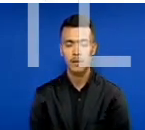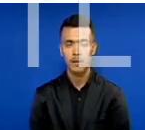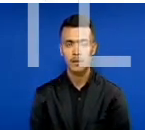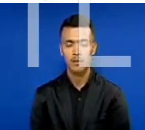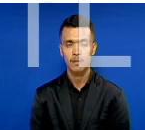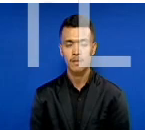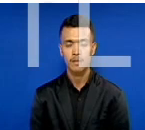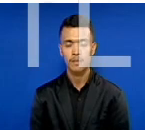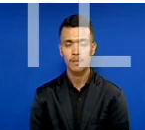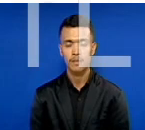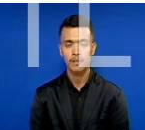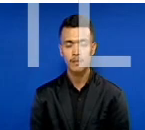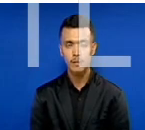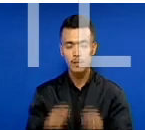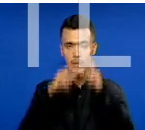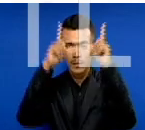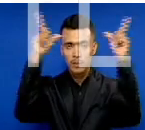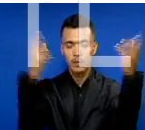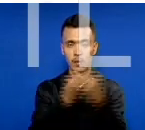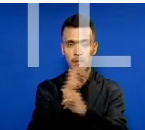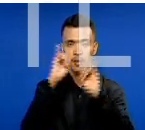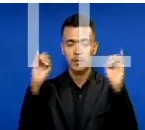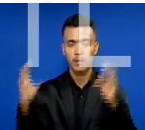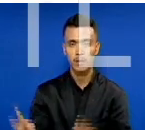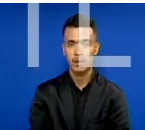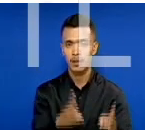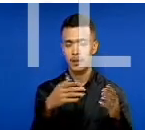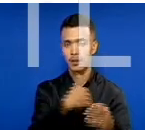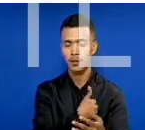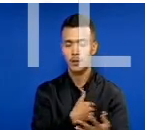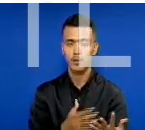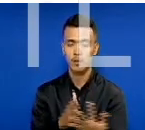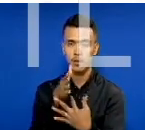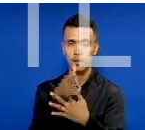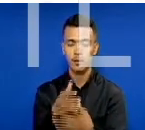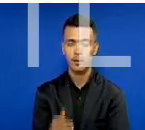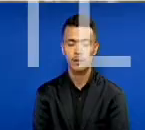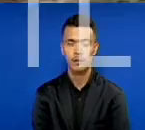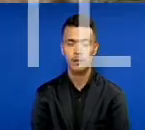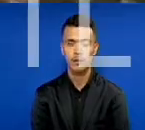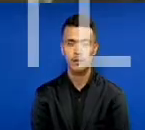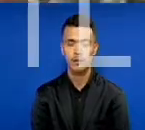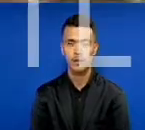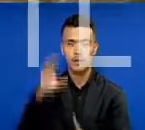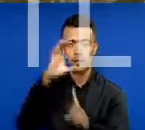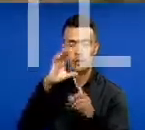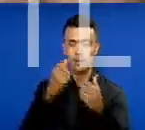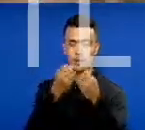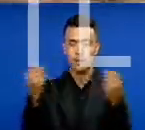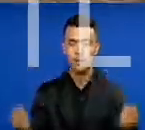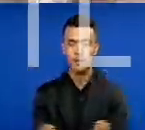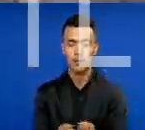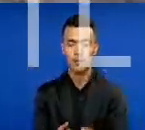ukuan ba Timor nemos ba dalam indane amnu kasir emai danu kata matam ba dana indane. Chefe suku